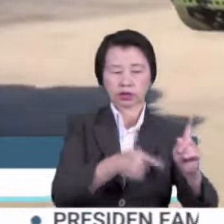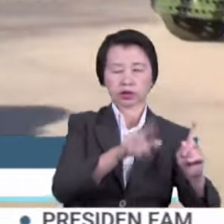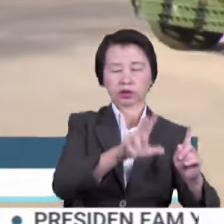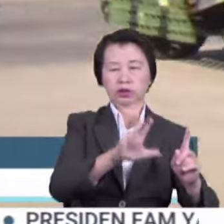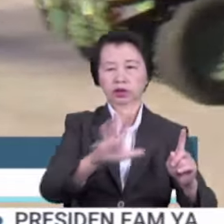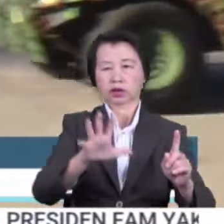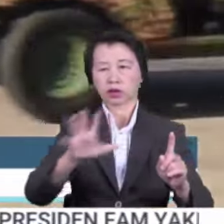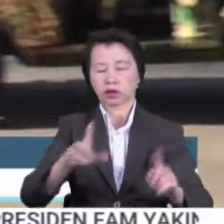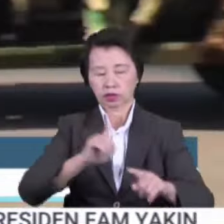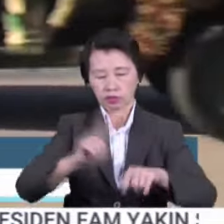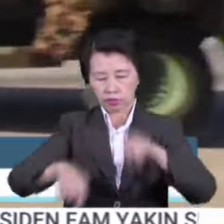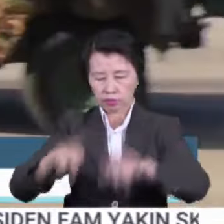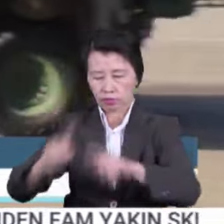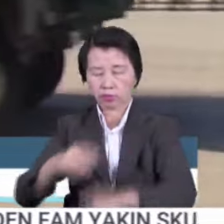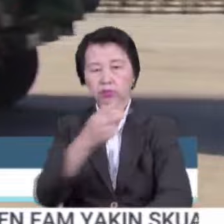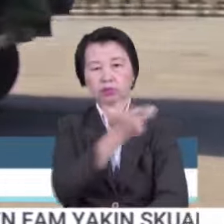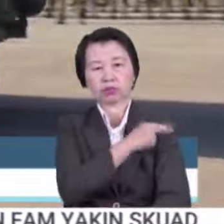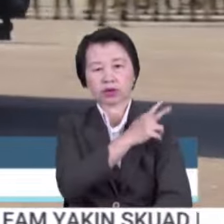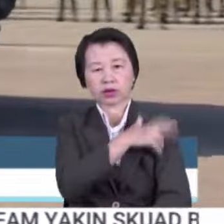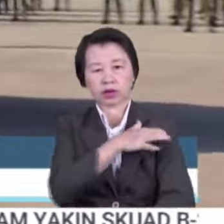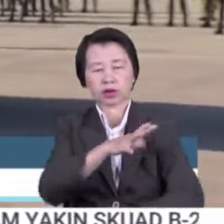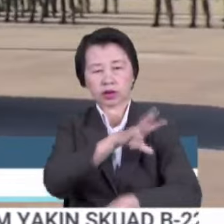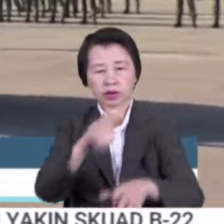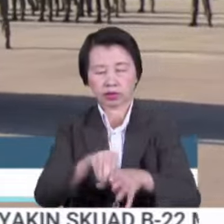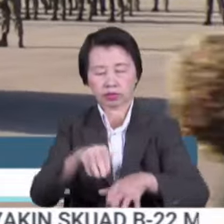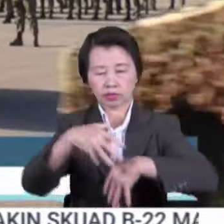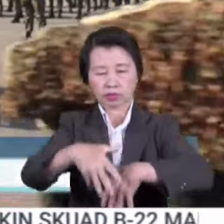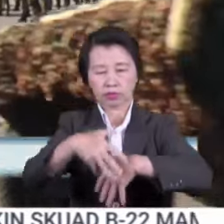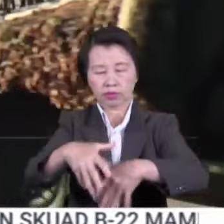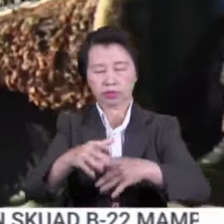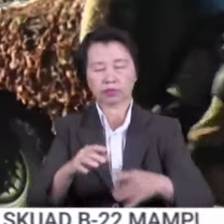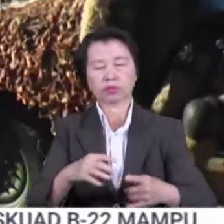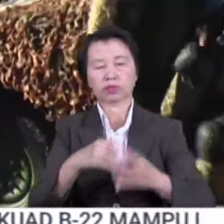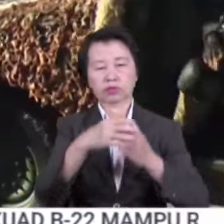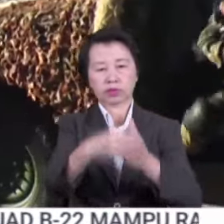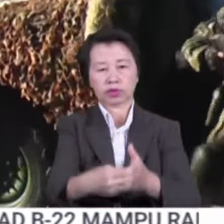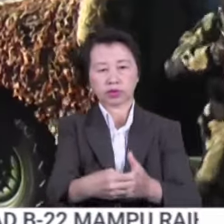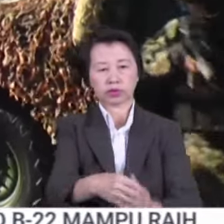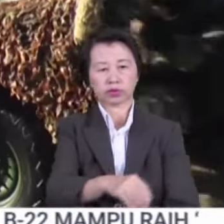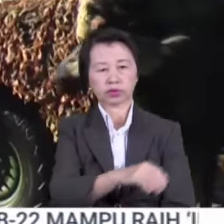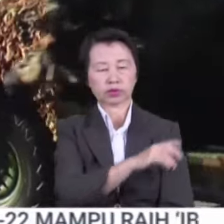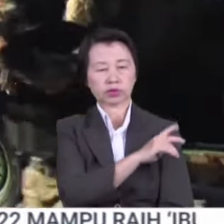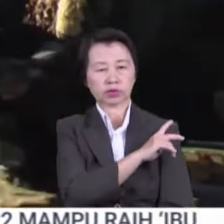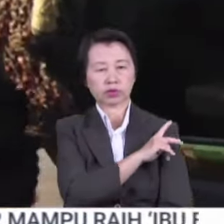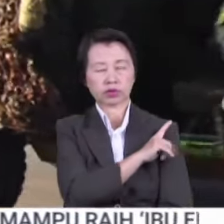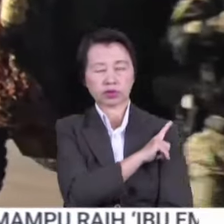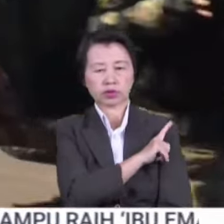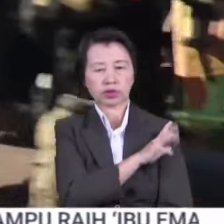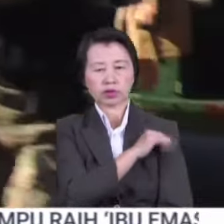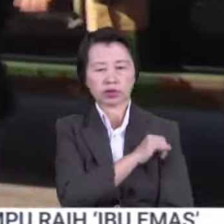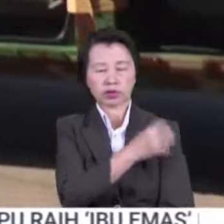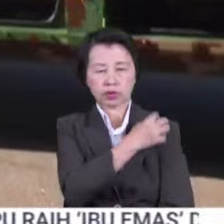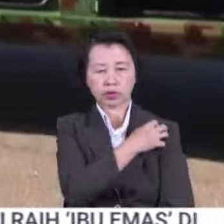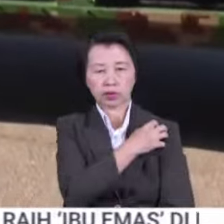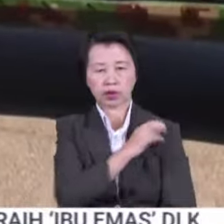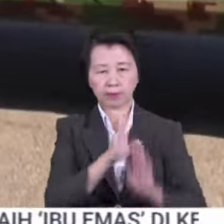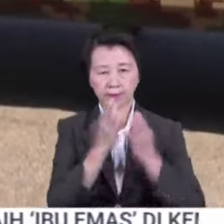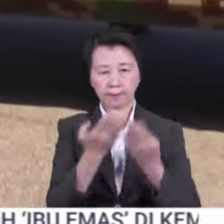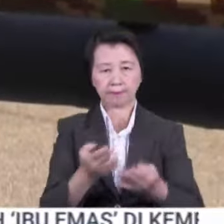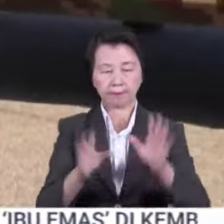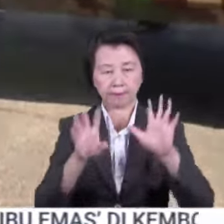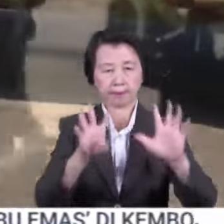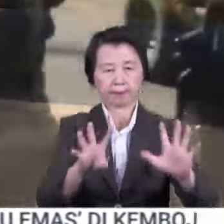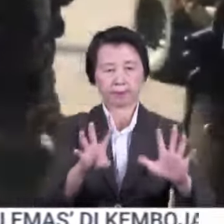anggota lain-lain pangkat terlibat dalam perbatasan Abdul Hamid pegawai pemerintah tahun ke-9